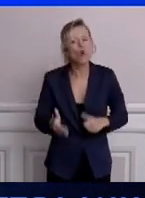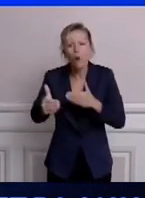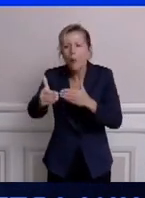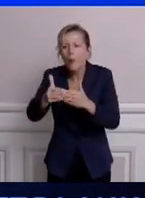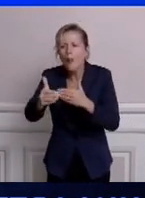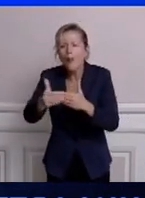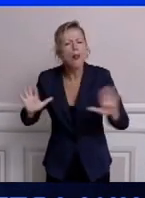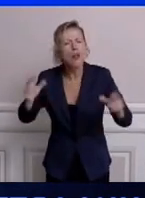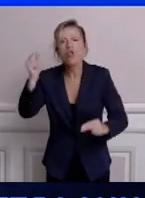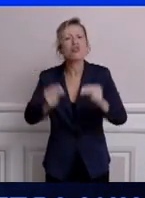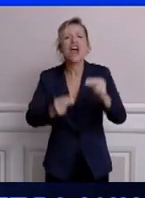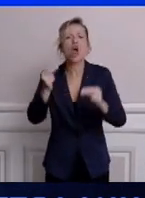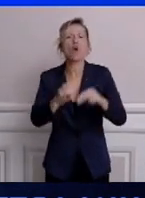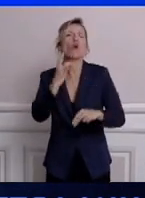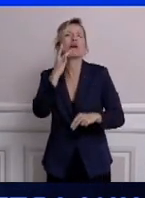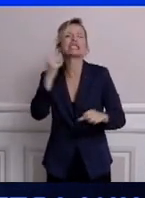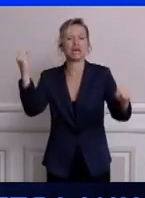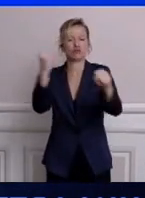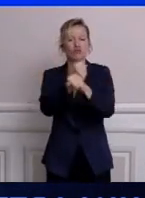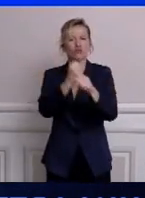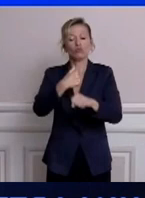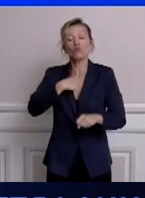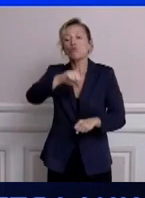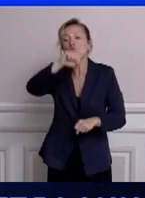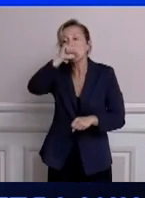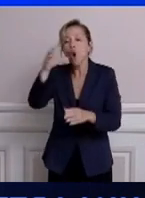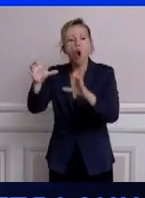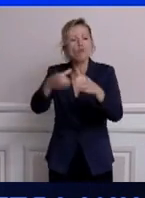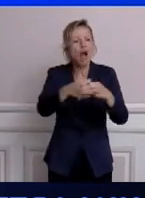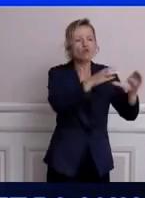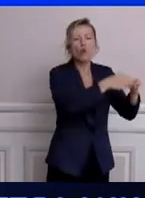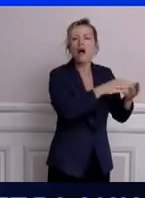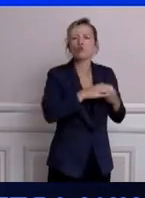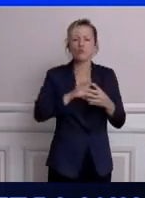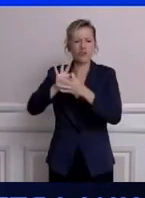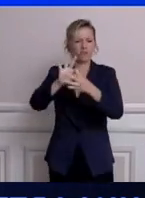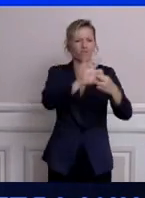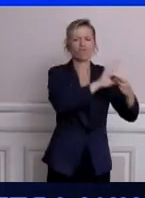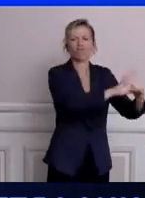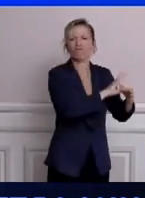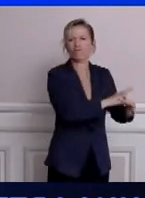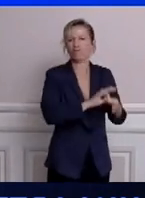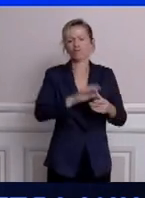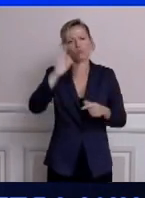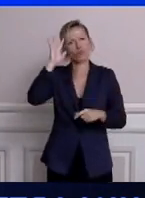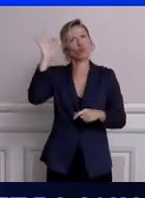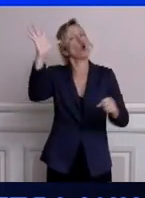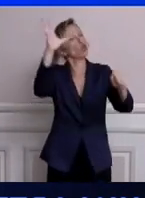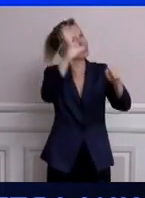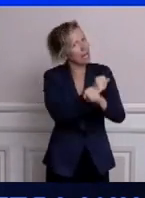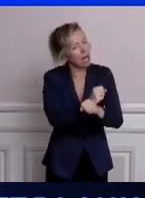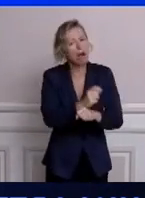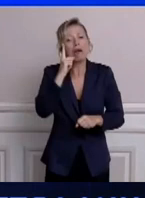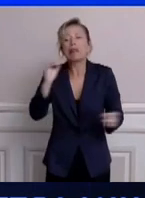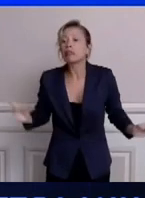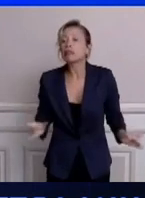περιθώρια. Γνωρίζω να δουλεύω ομαδικά, να προβάλλω και να αξιοποιώ τους συνεργάτες μου. Γνωρίζω να δίνω λύσεις